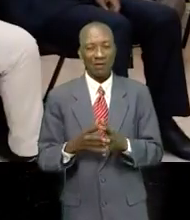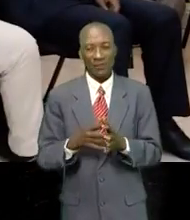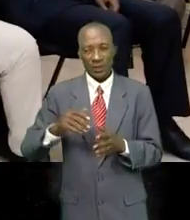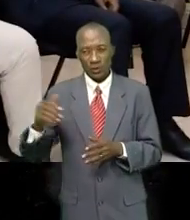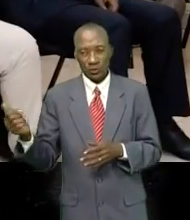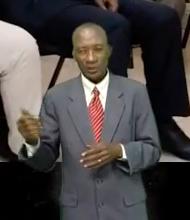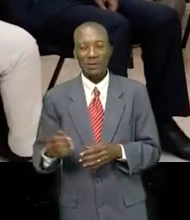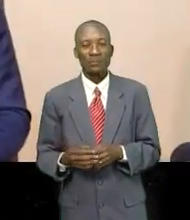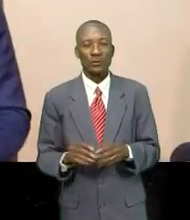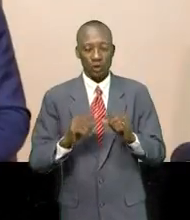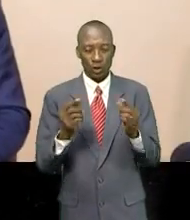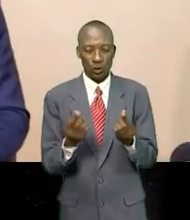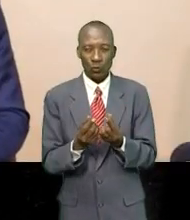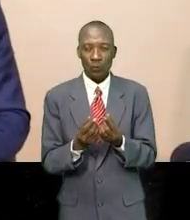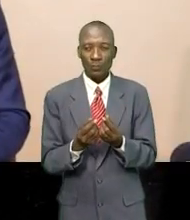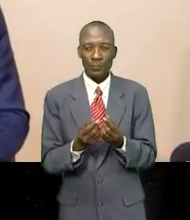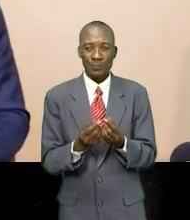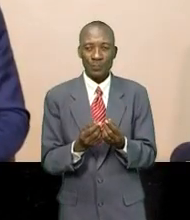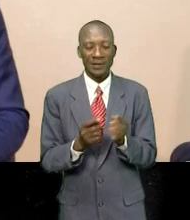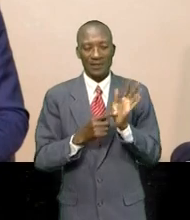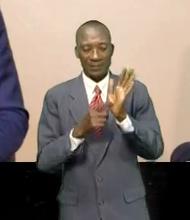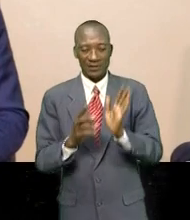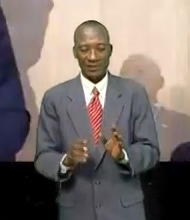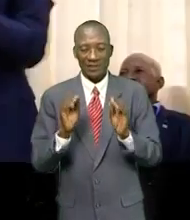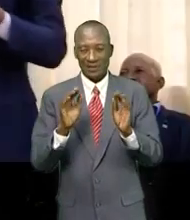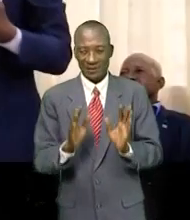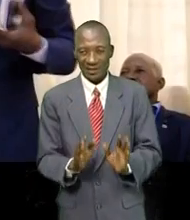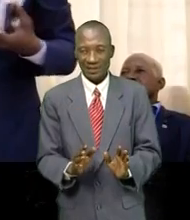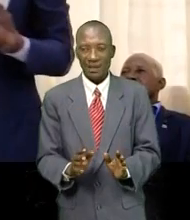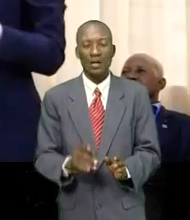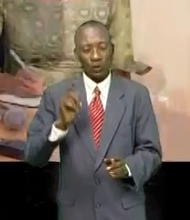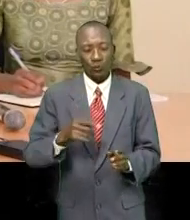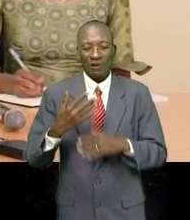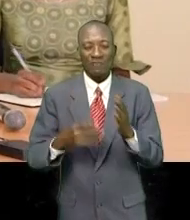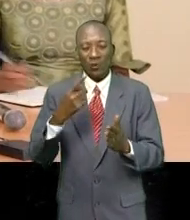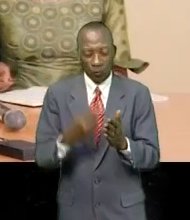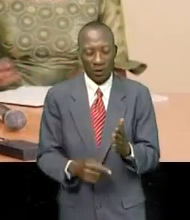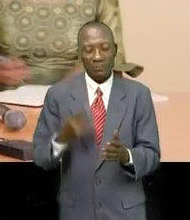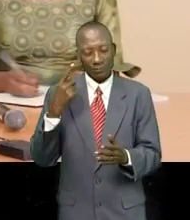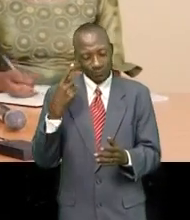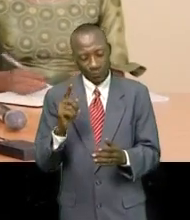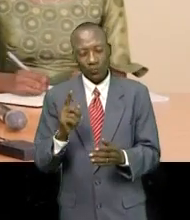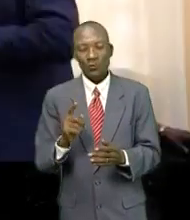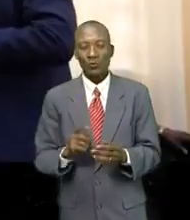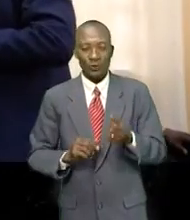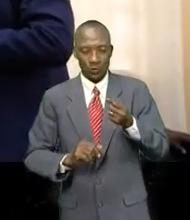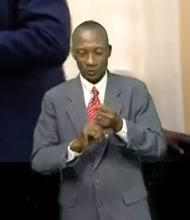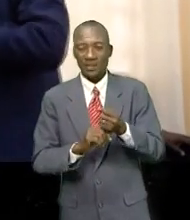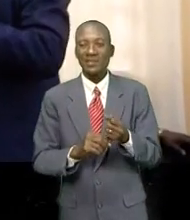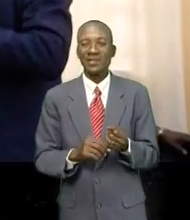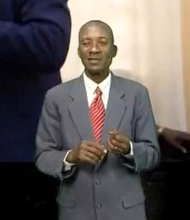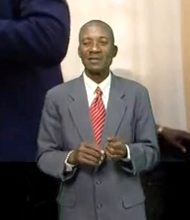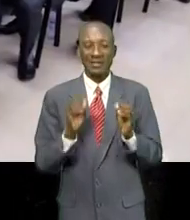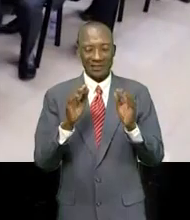jouer le mouvement syndical pour que le progrès soit palpable dans le sous-secteur de l'EPST. Tony Mwaba a livré ses ambitions liées aux actions